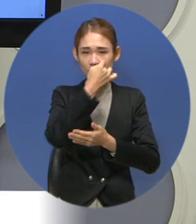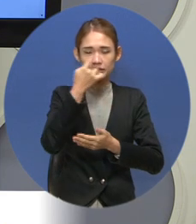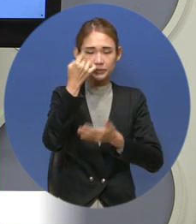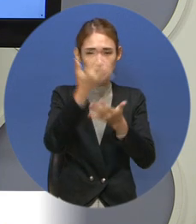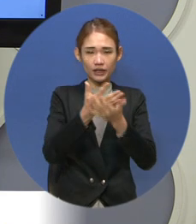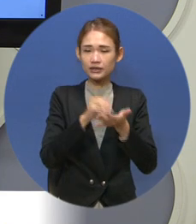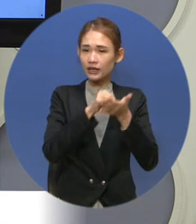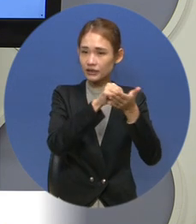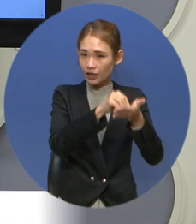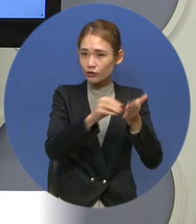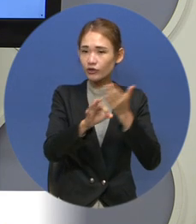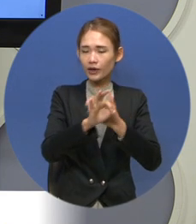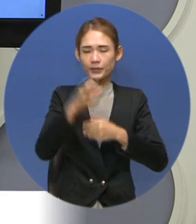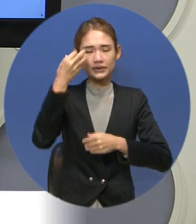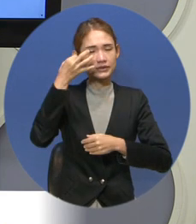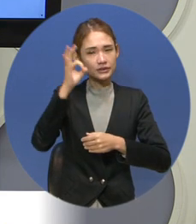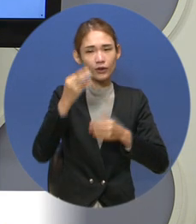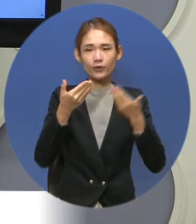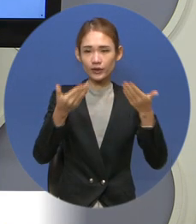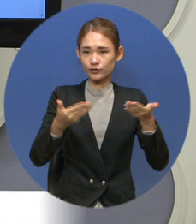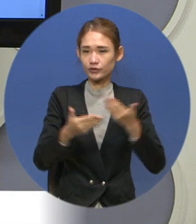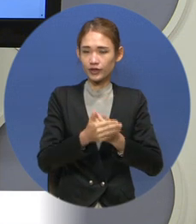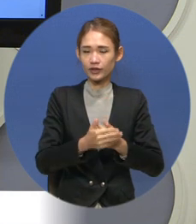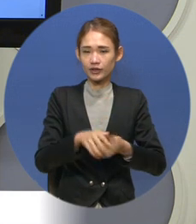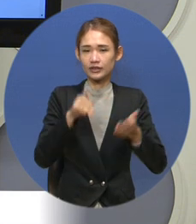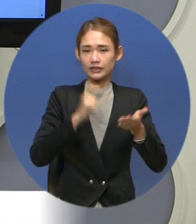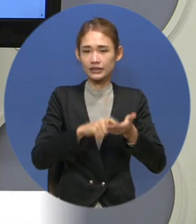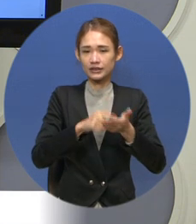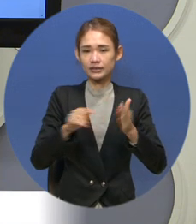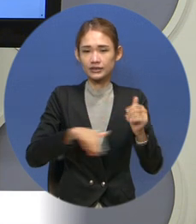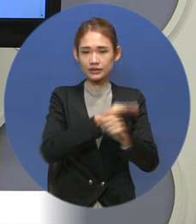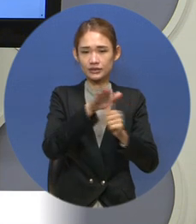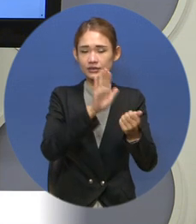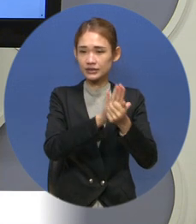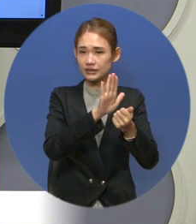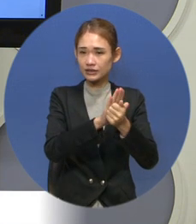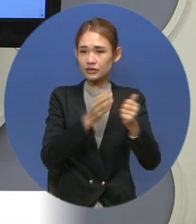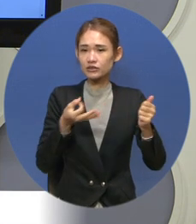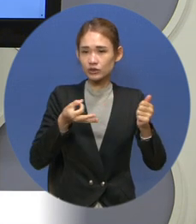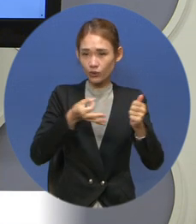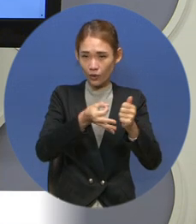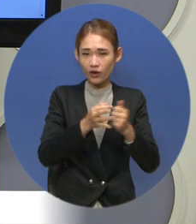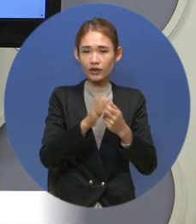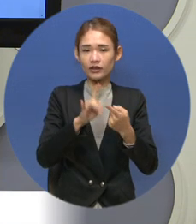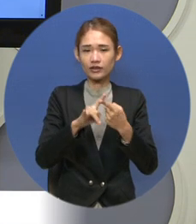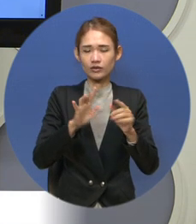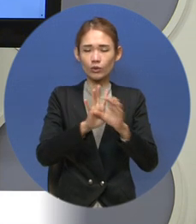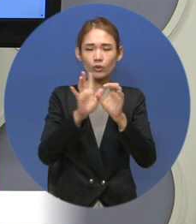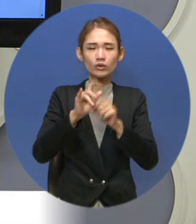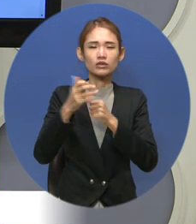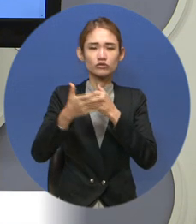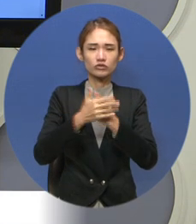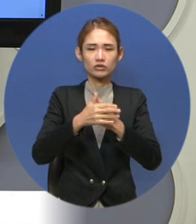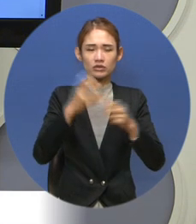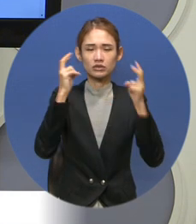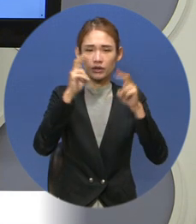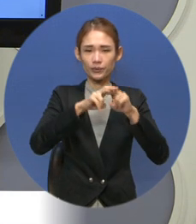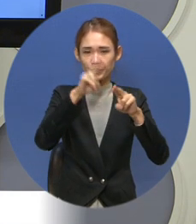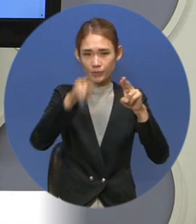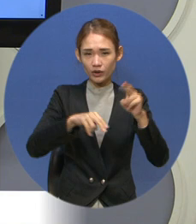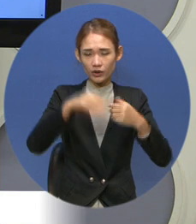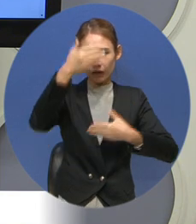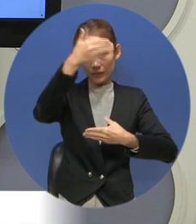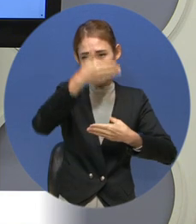인정 가능한데요 이번 코론 알고 위기가 고 긴급 생계지원 은 코로나 이 그로 인한 실직과 휴 폐업 등으로